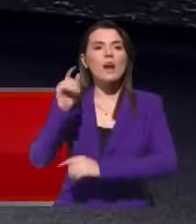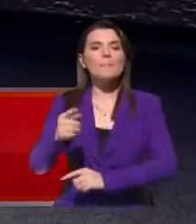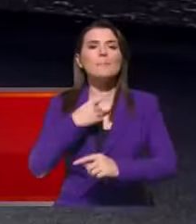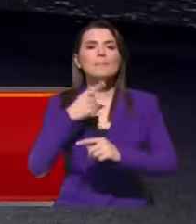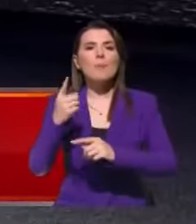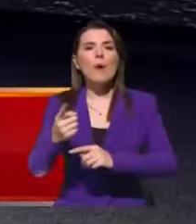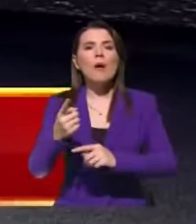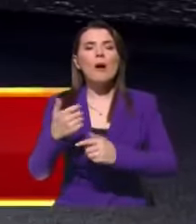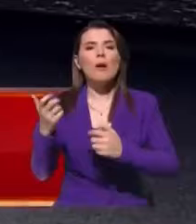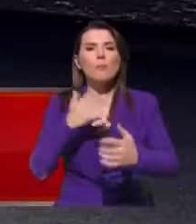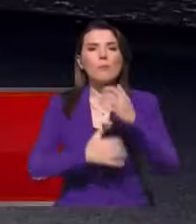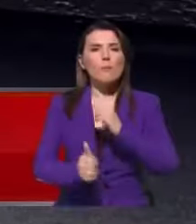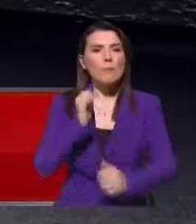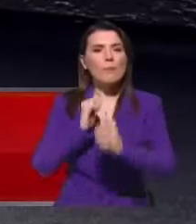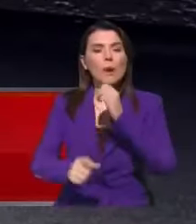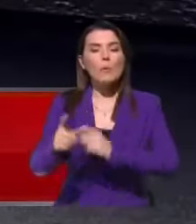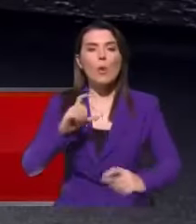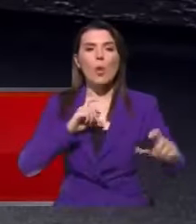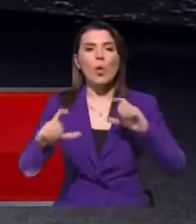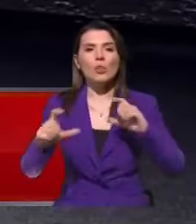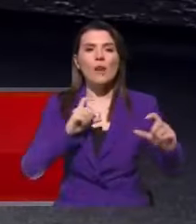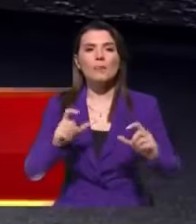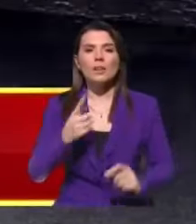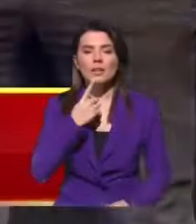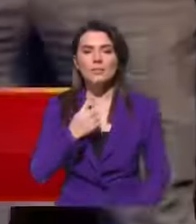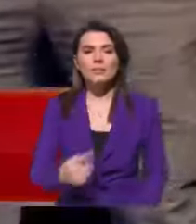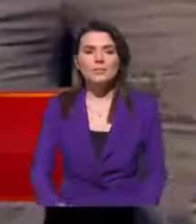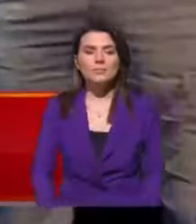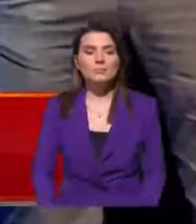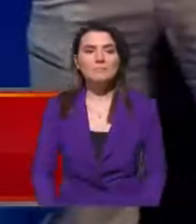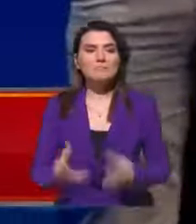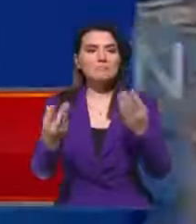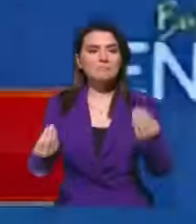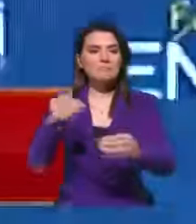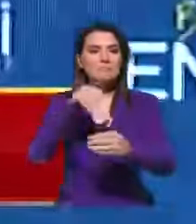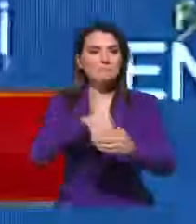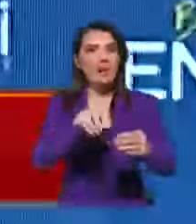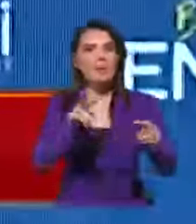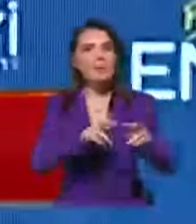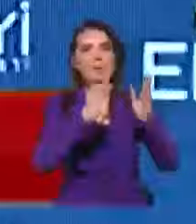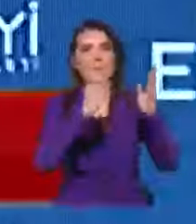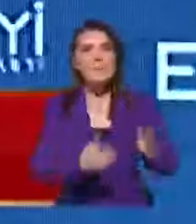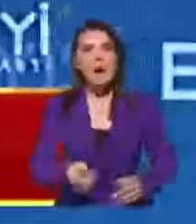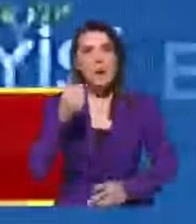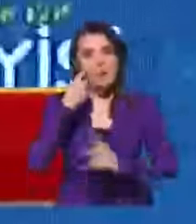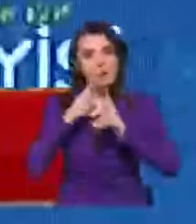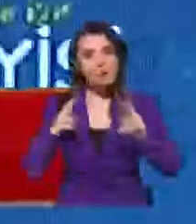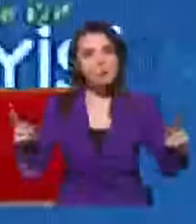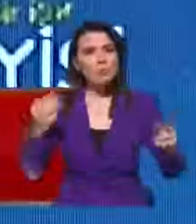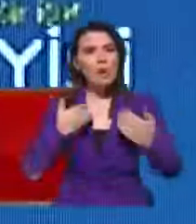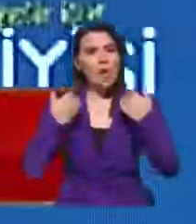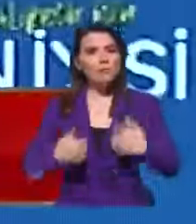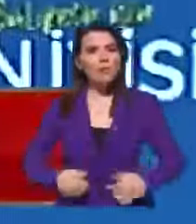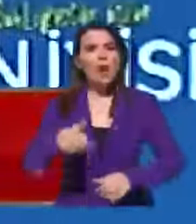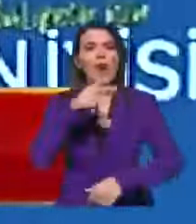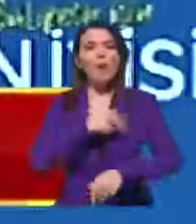yaşanan billboard krizine de göndermede bulundu. İyi Parti'nin hür ve müstakil olarak